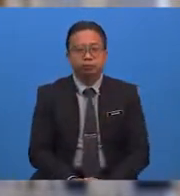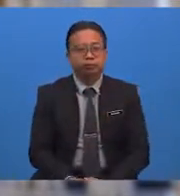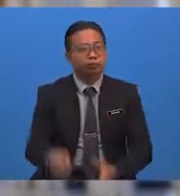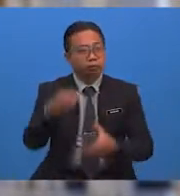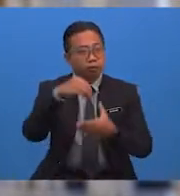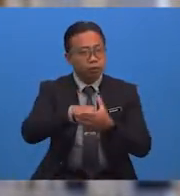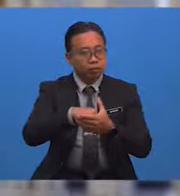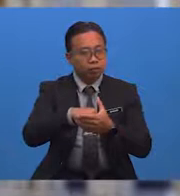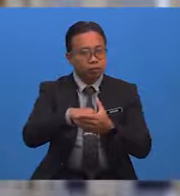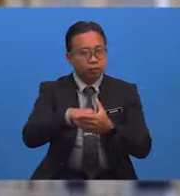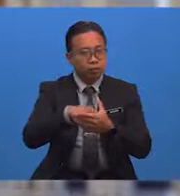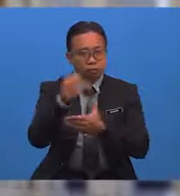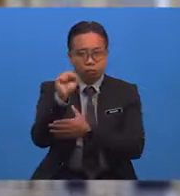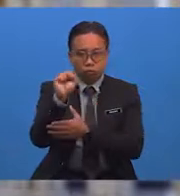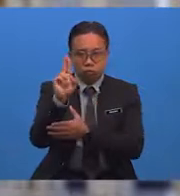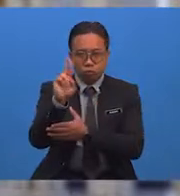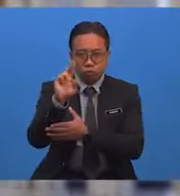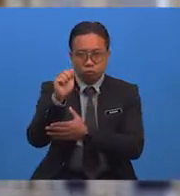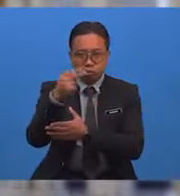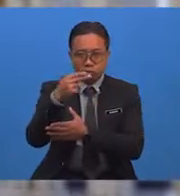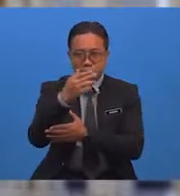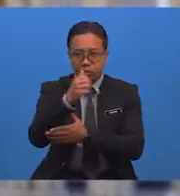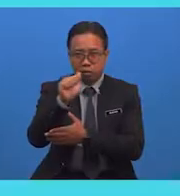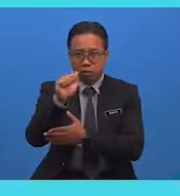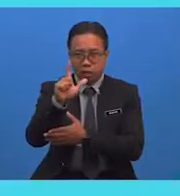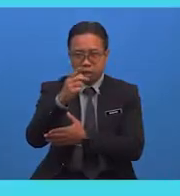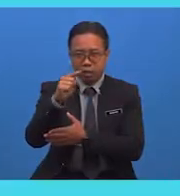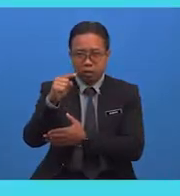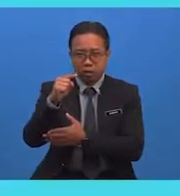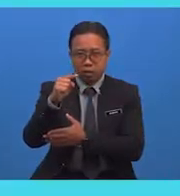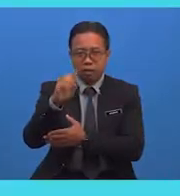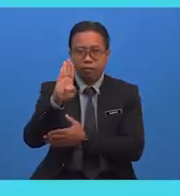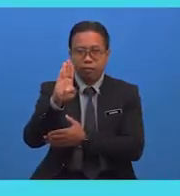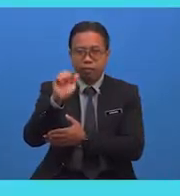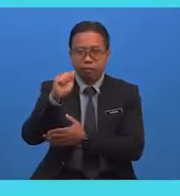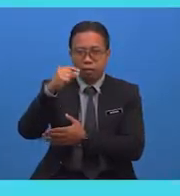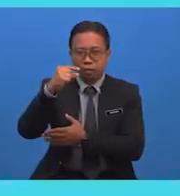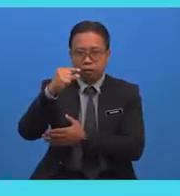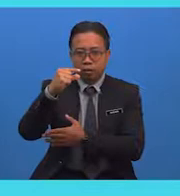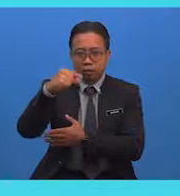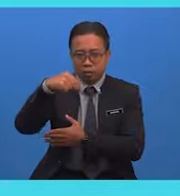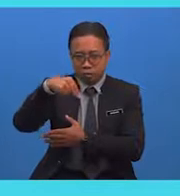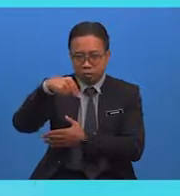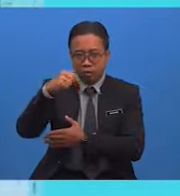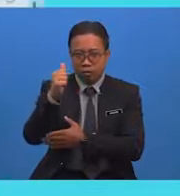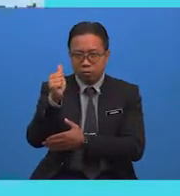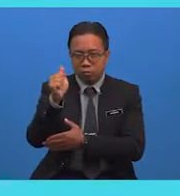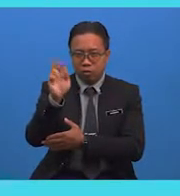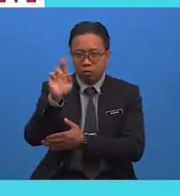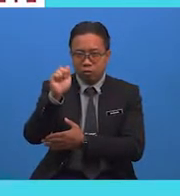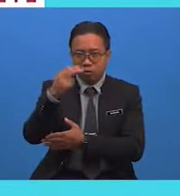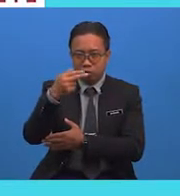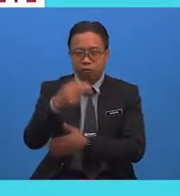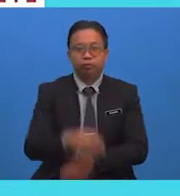surah Al-Baqarah ayat 168. A'udzu billahi minasyaitonir rajim.